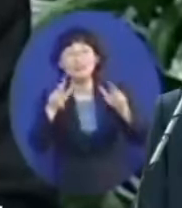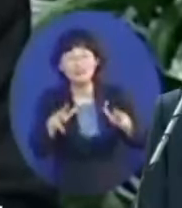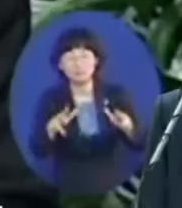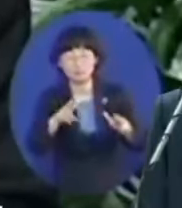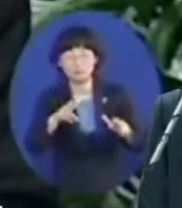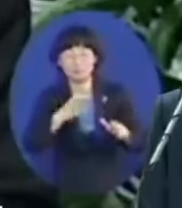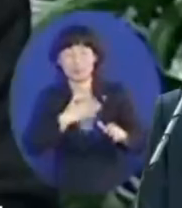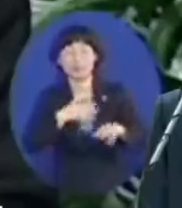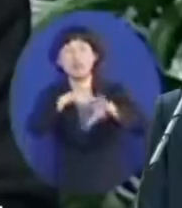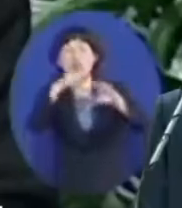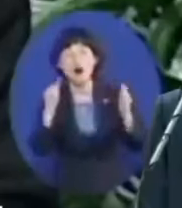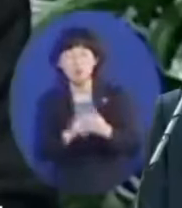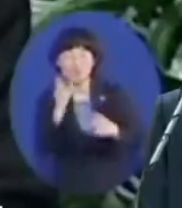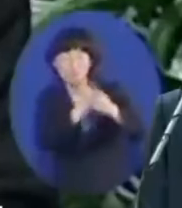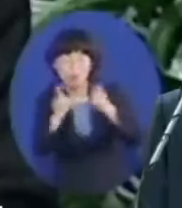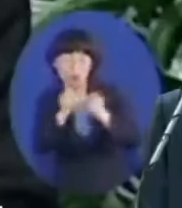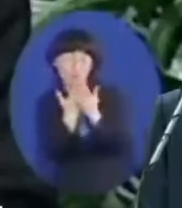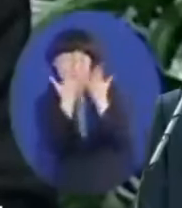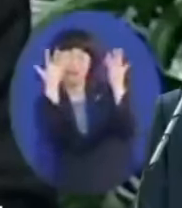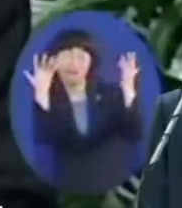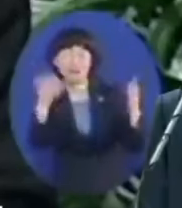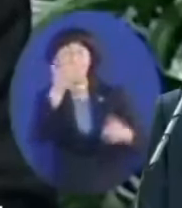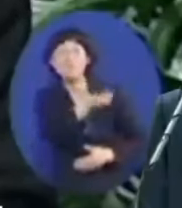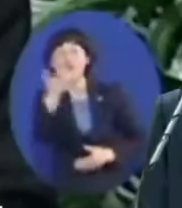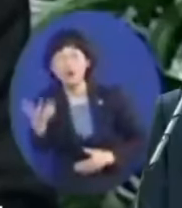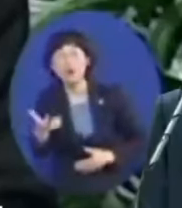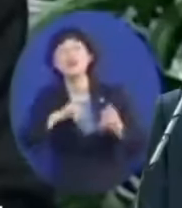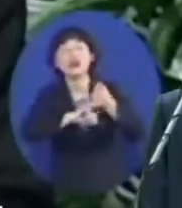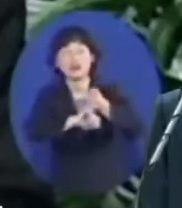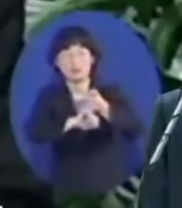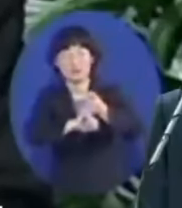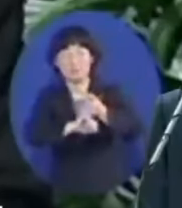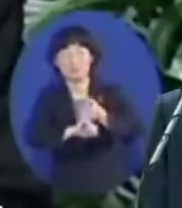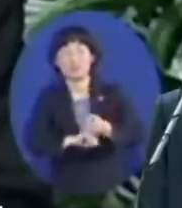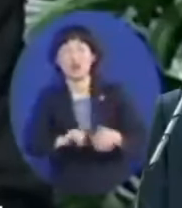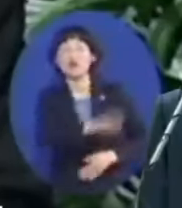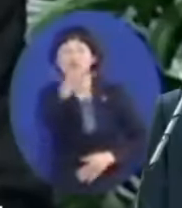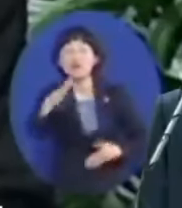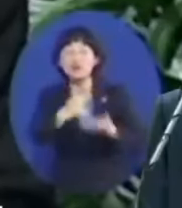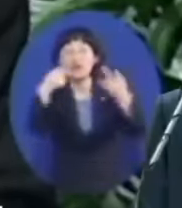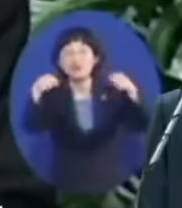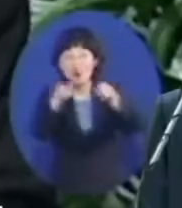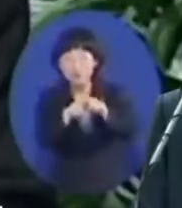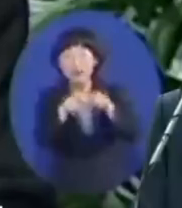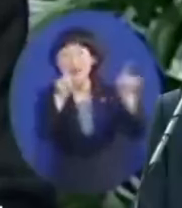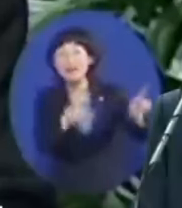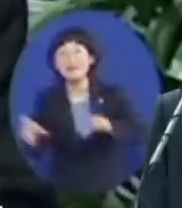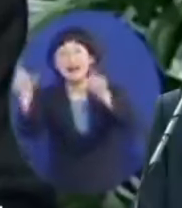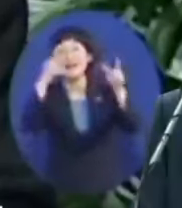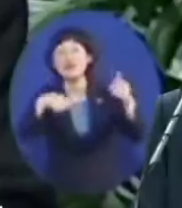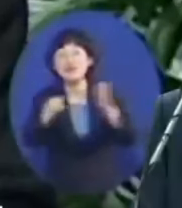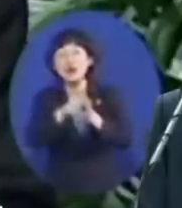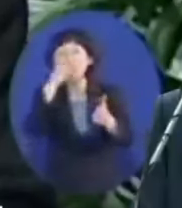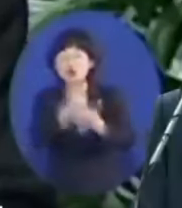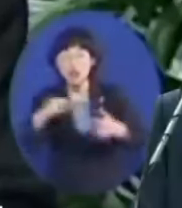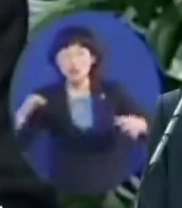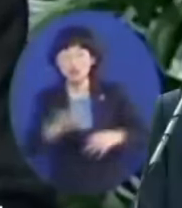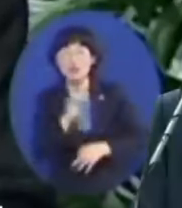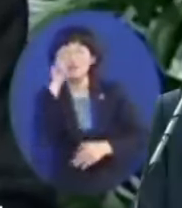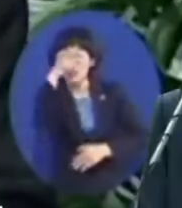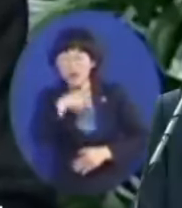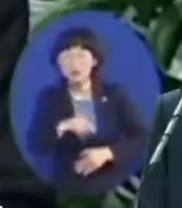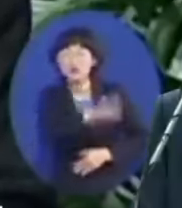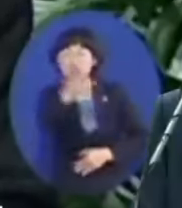자신의 마음을 좀 더 밝은 곳으로 옮겨놓아야 한다는 것입니다. 우리가 주님과 함께 살기 위해서는 죄와 불의로 더러워진